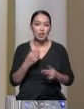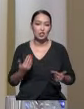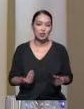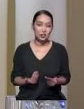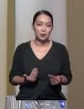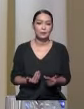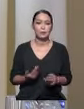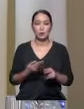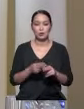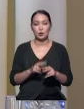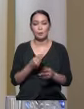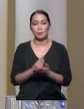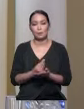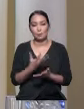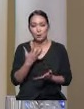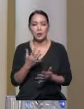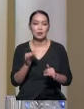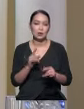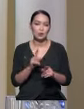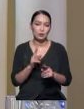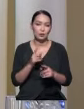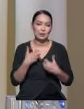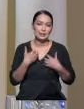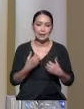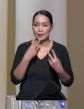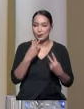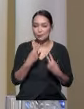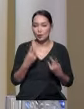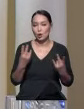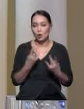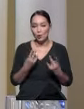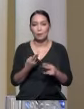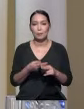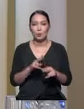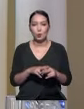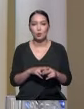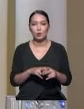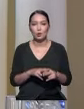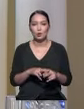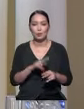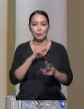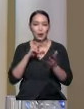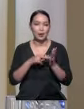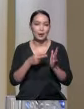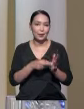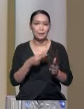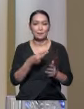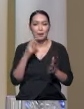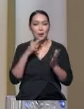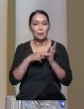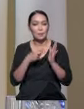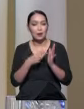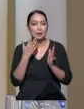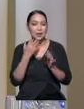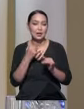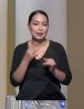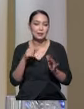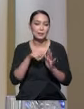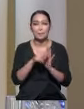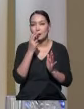укрепить семейные ценности и постоянно следить за здоровьем женщин. Для достижения этих целей был разработан систематический план. Также среди подростков